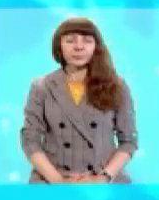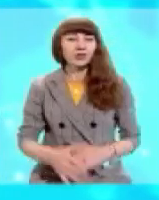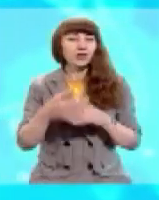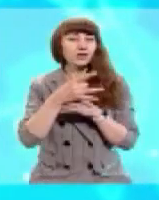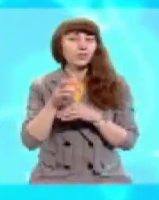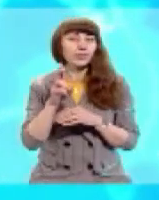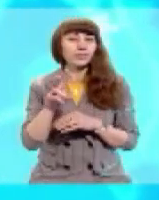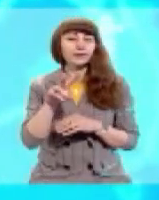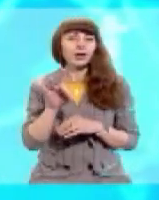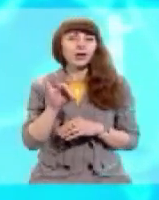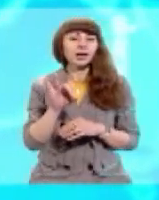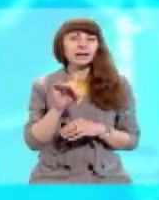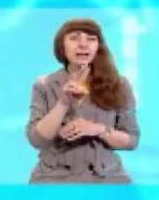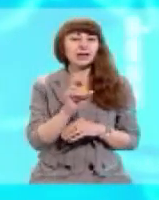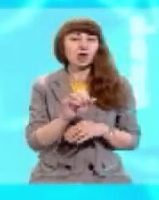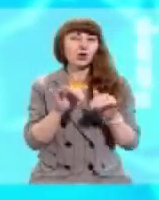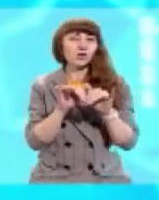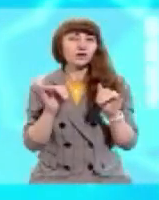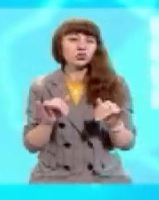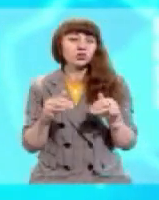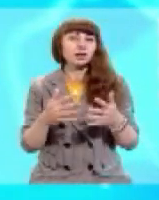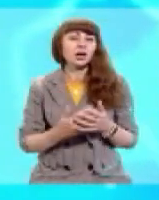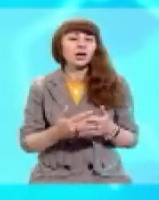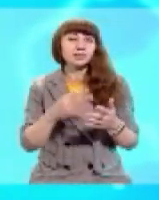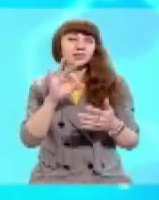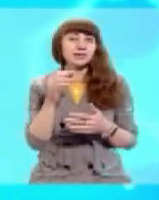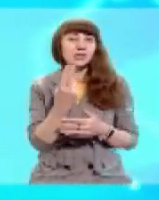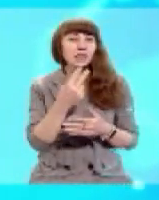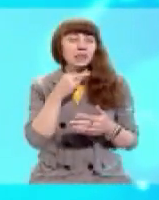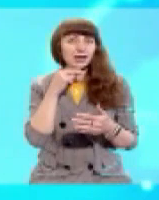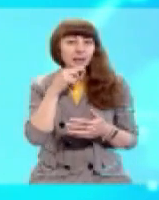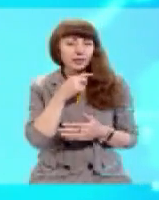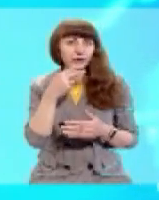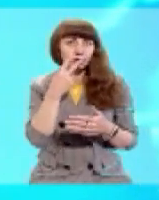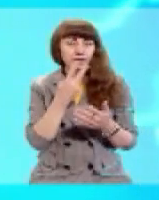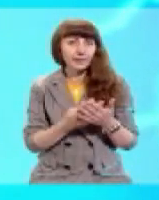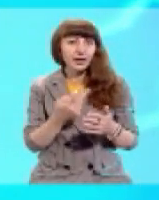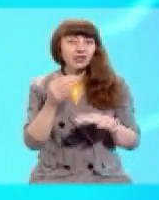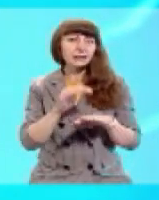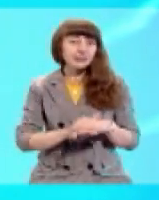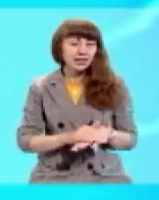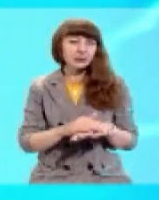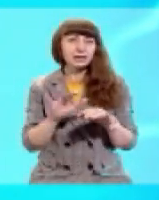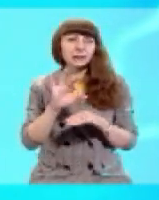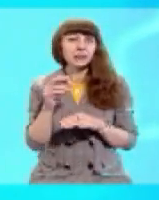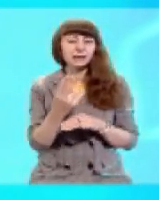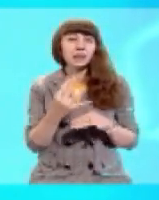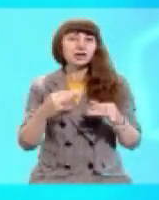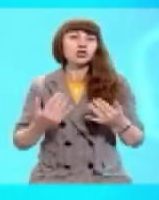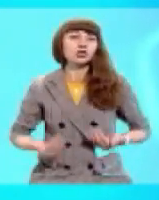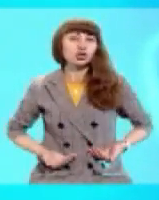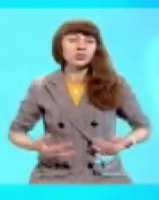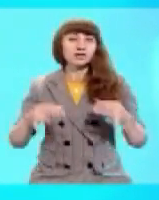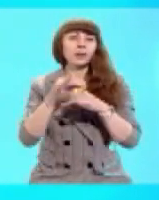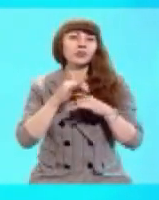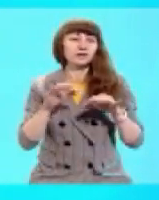В районе Беимбета Майлина идет активный рост социально-экономических показателей. О развитии производства и социальной жизни края на брифинге рассказал аким